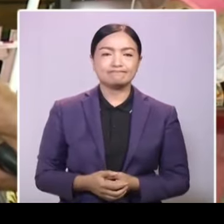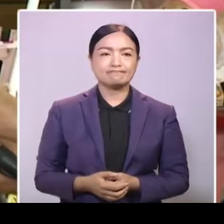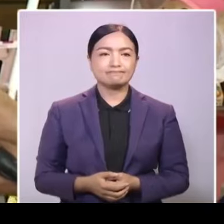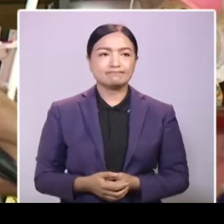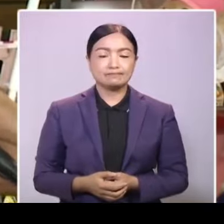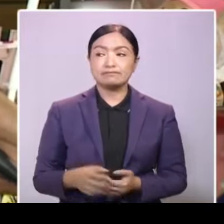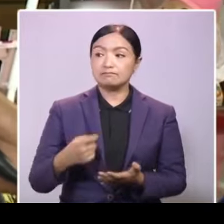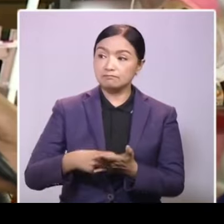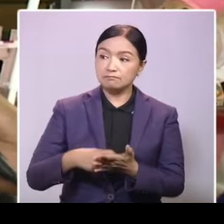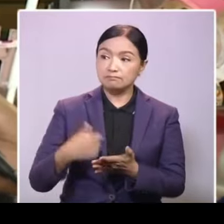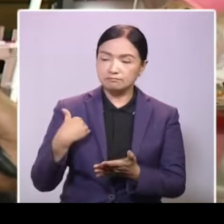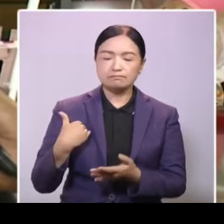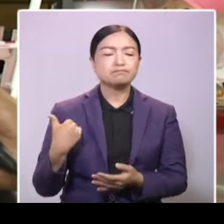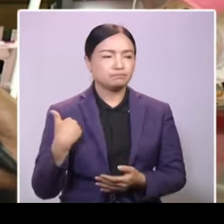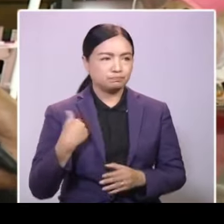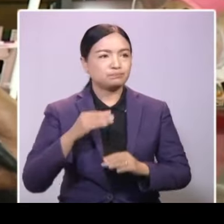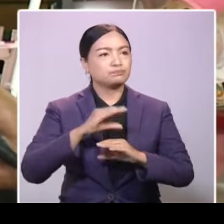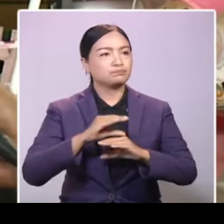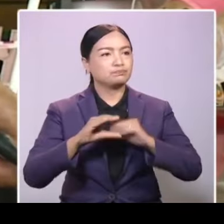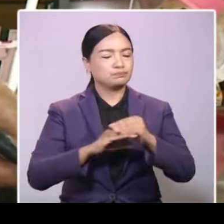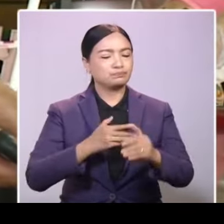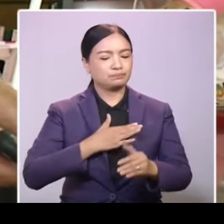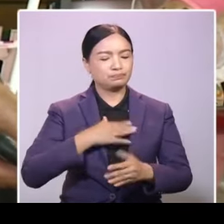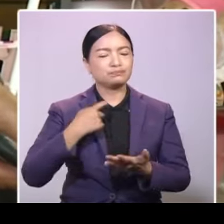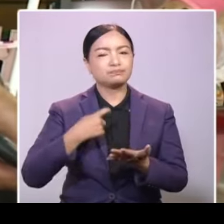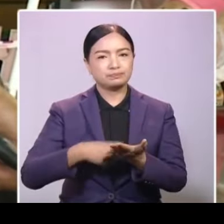ประกัน มีค่ะโครงการมีประกันค่ะ